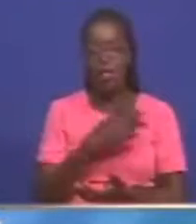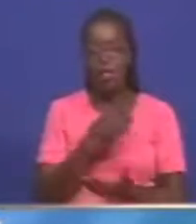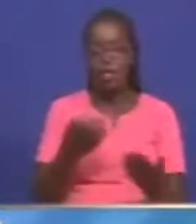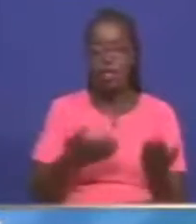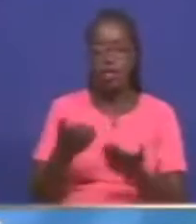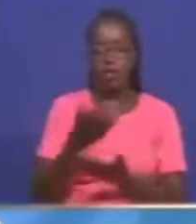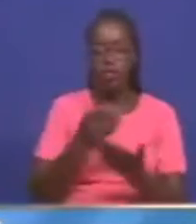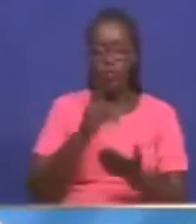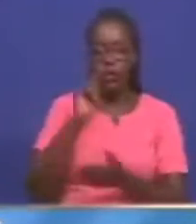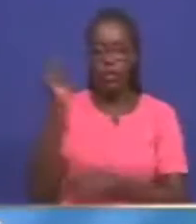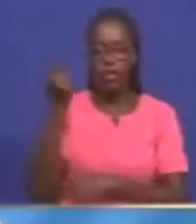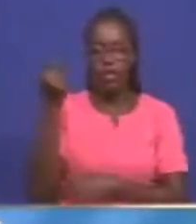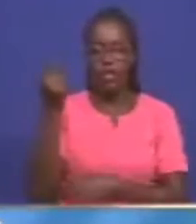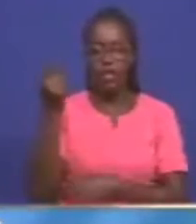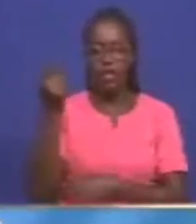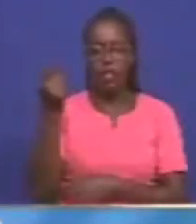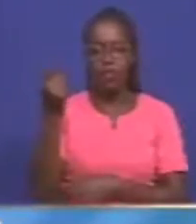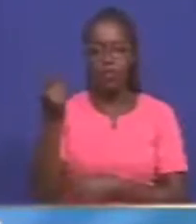Kenya.